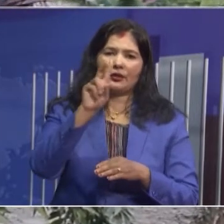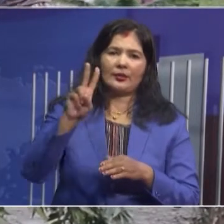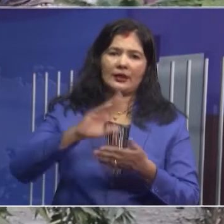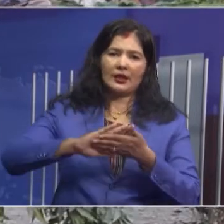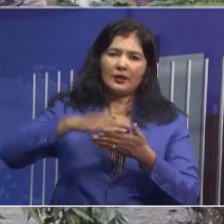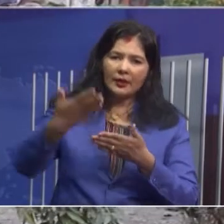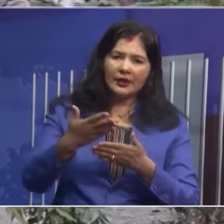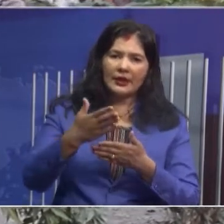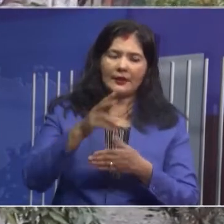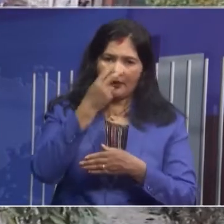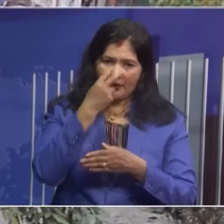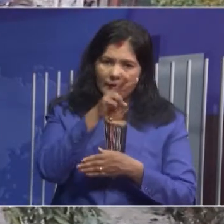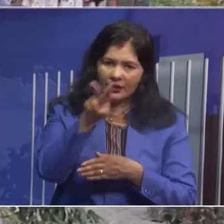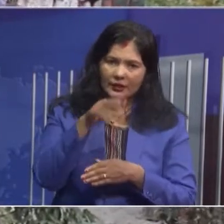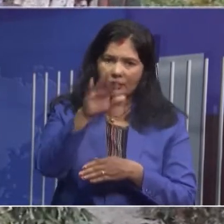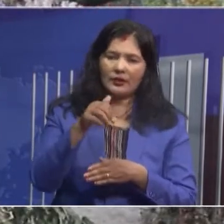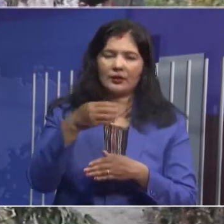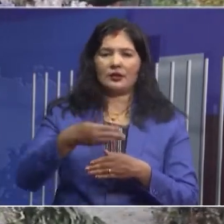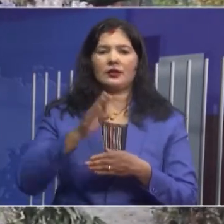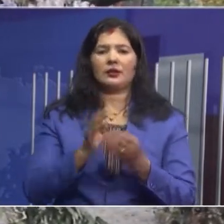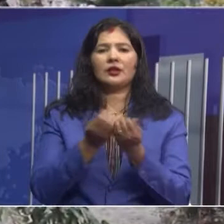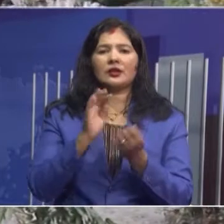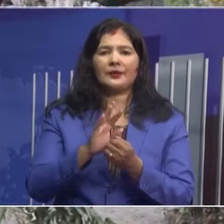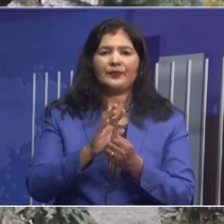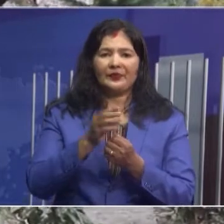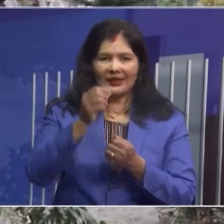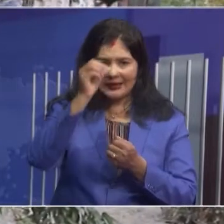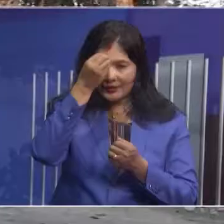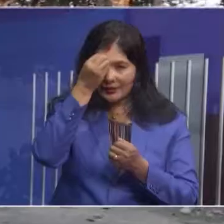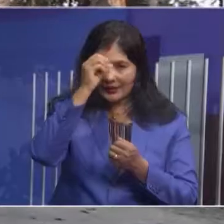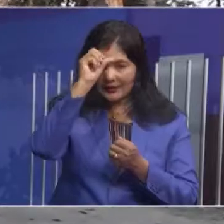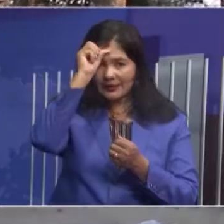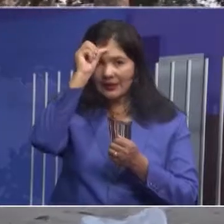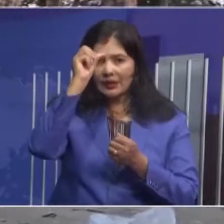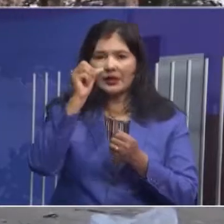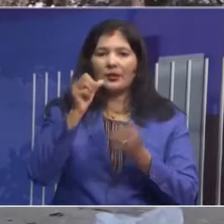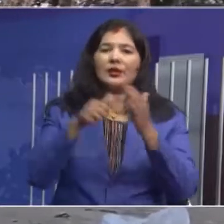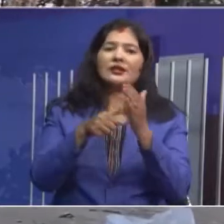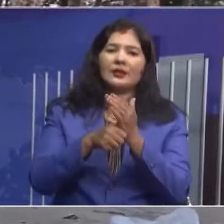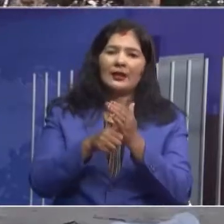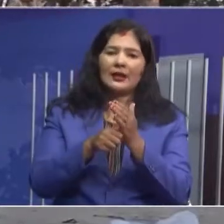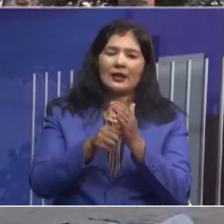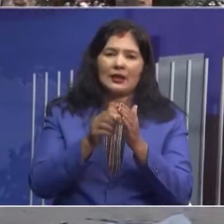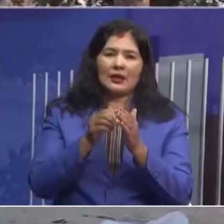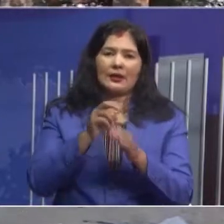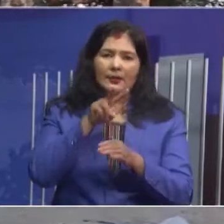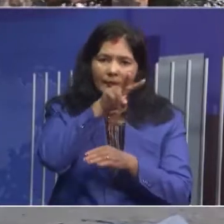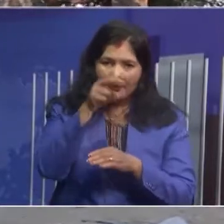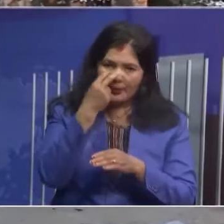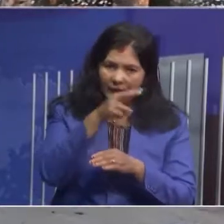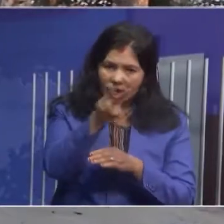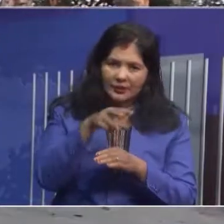गर्दछन् तर कार्तिक मङ्सिरदेखि पर्यटकहरूको बढी नै भिड हुने गर्दछ कोरोना महामारी बढेपछि गत वैशाखदेखि यो पार्क बन्द अवस्थामा रहेको